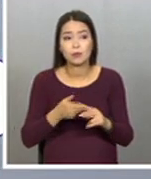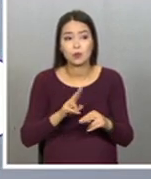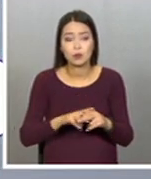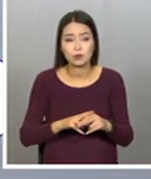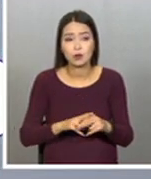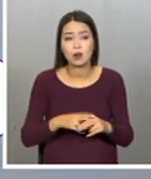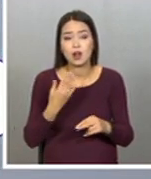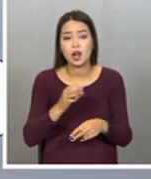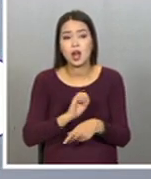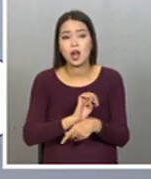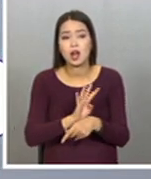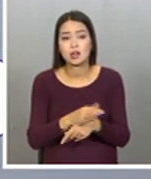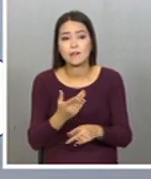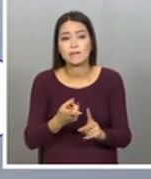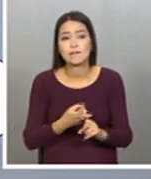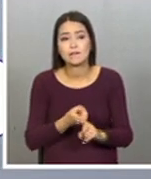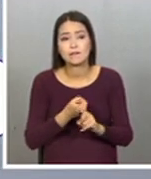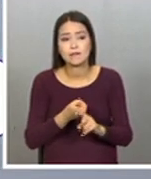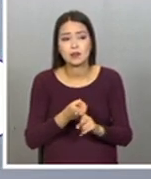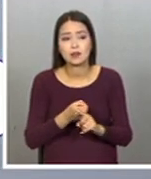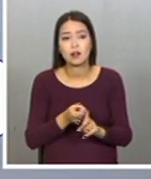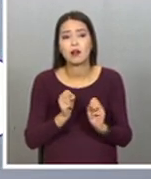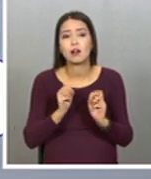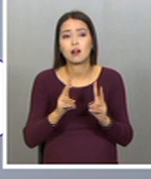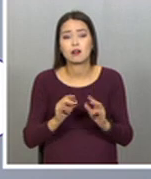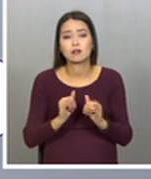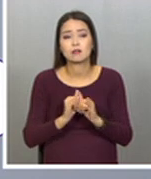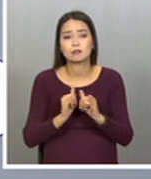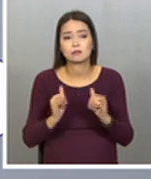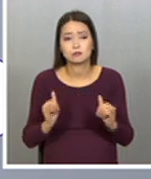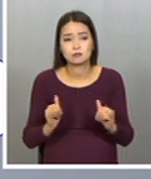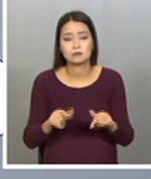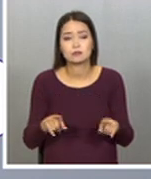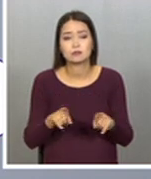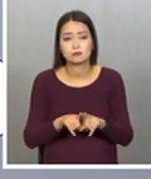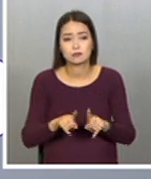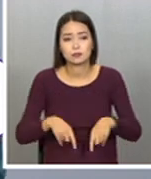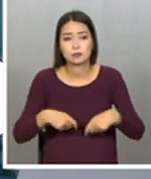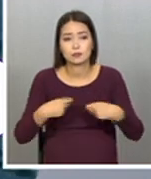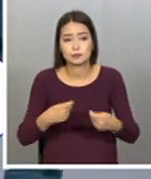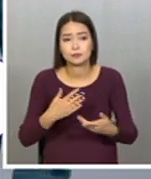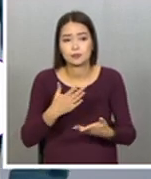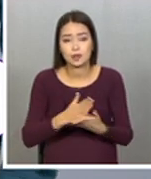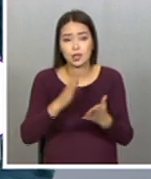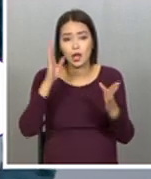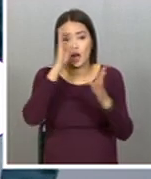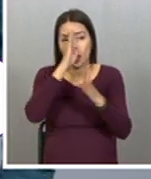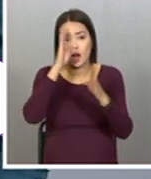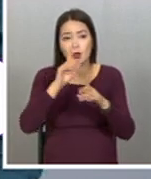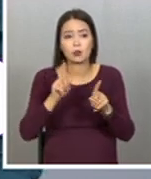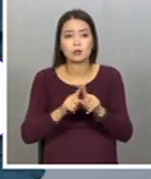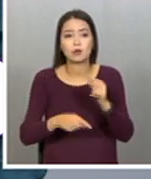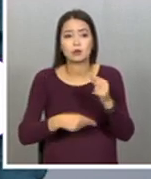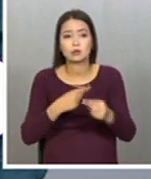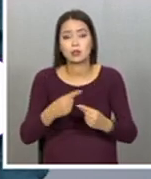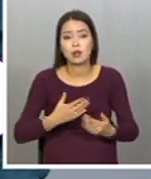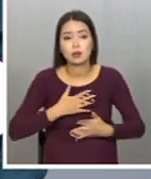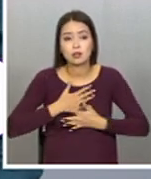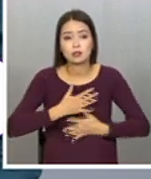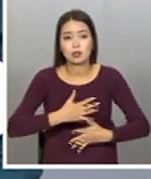не вирустардан келіп шығып әлемді шарлады. Ол ауа тамшылары, тыныс жолдары